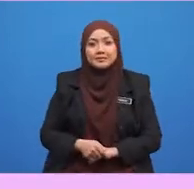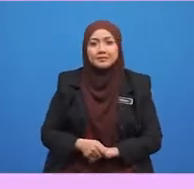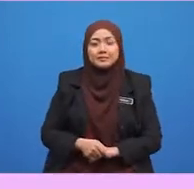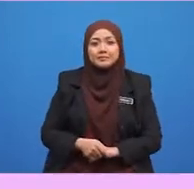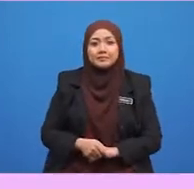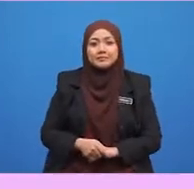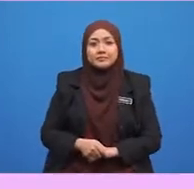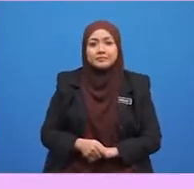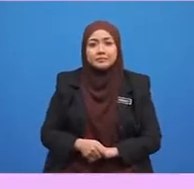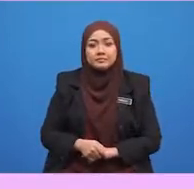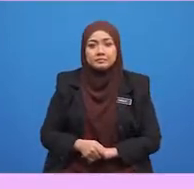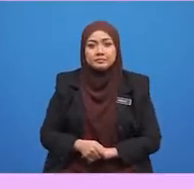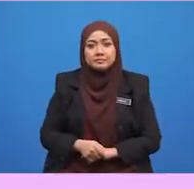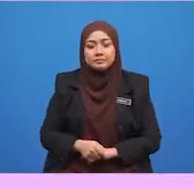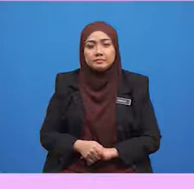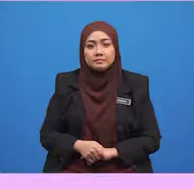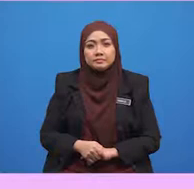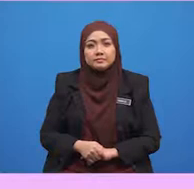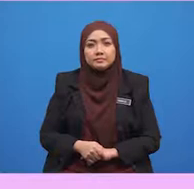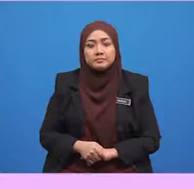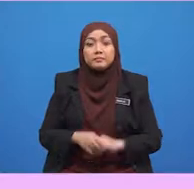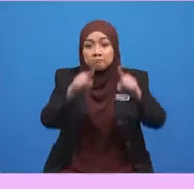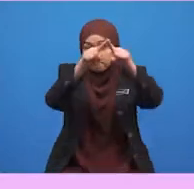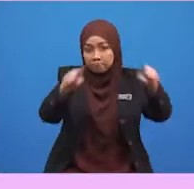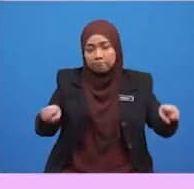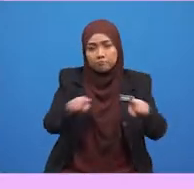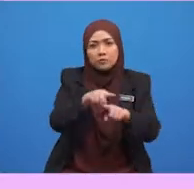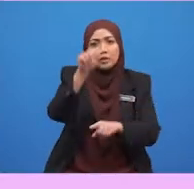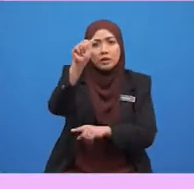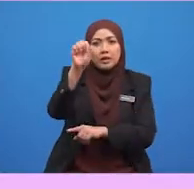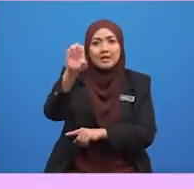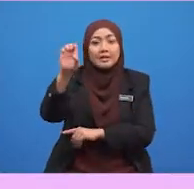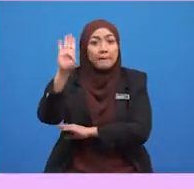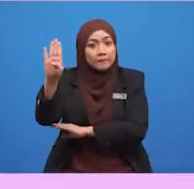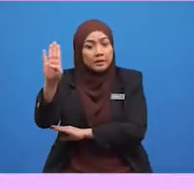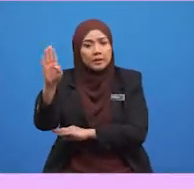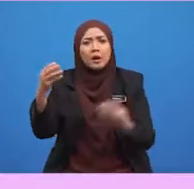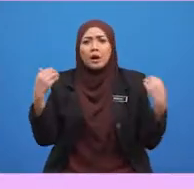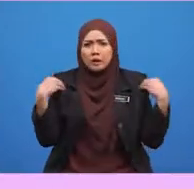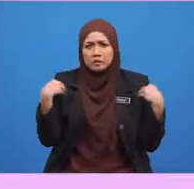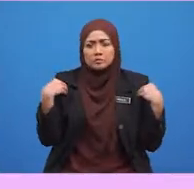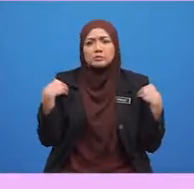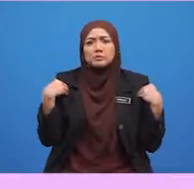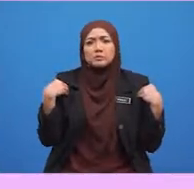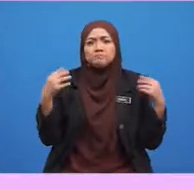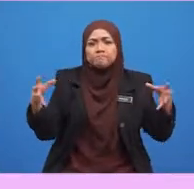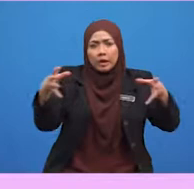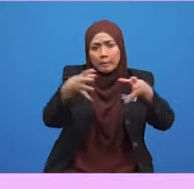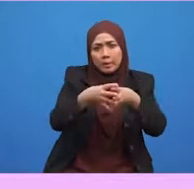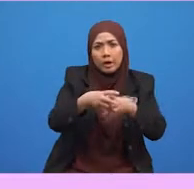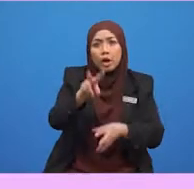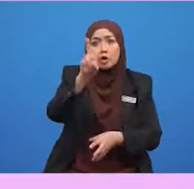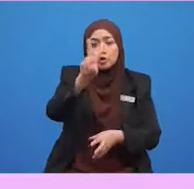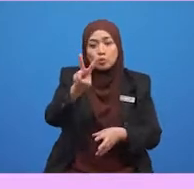aktiviti 1 dan 2. Segitiga AEB terkandung dalam gabungan